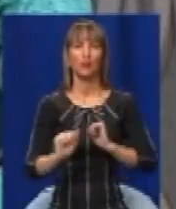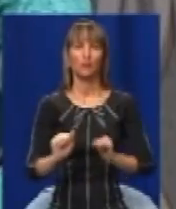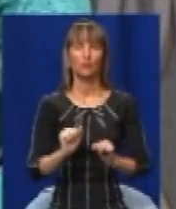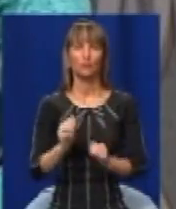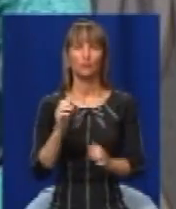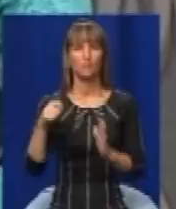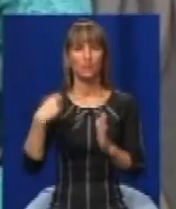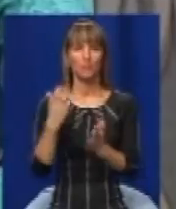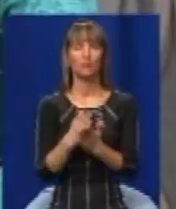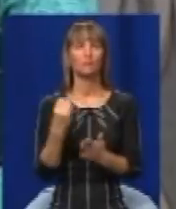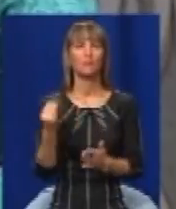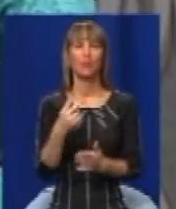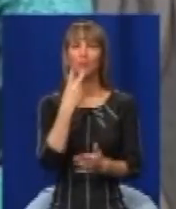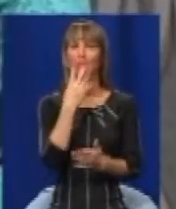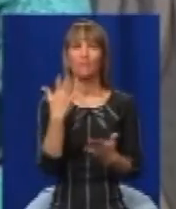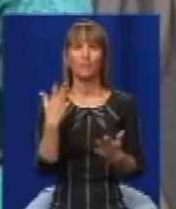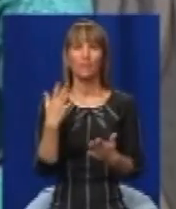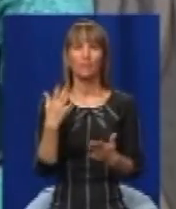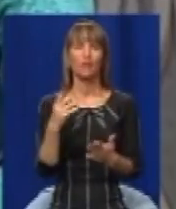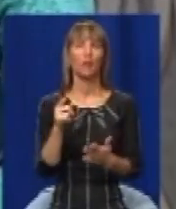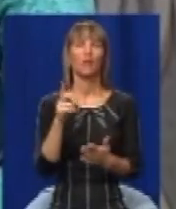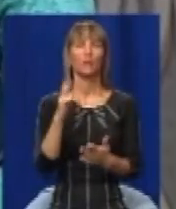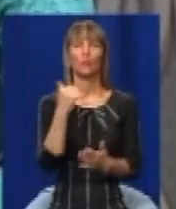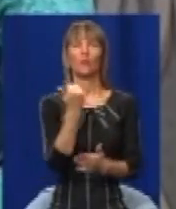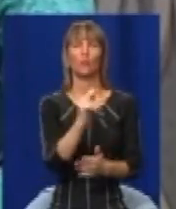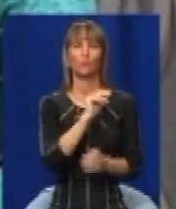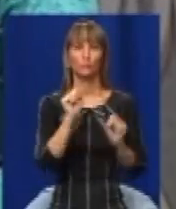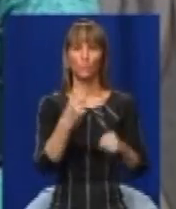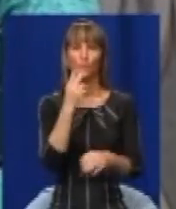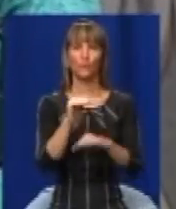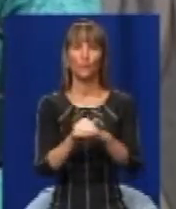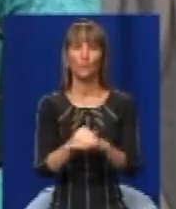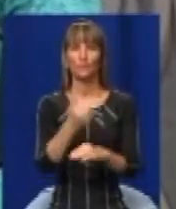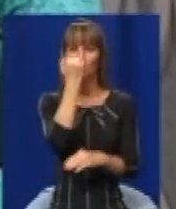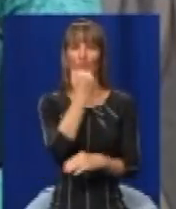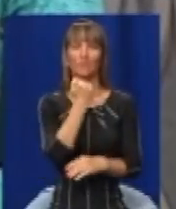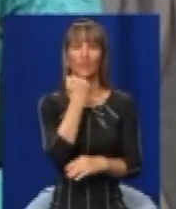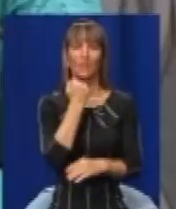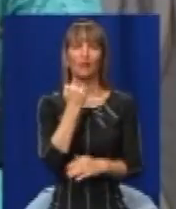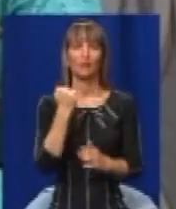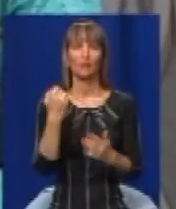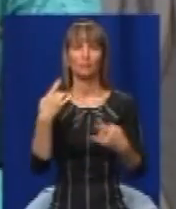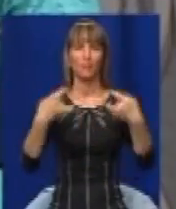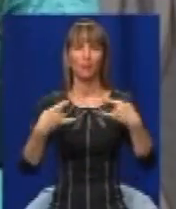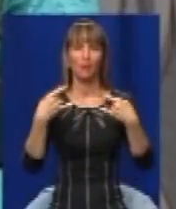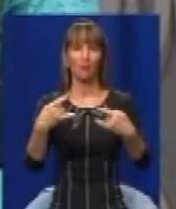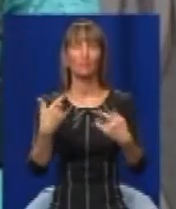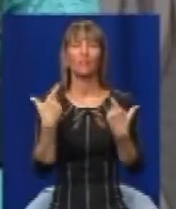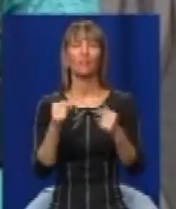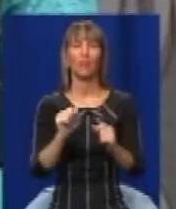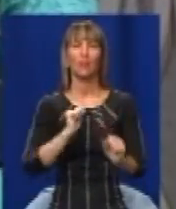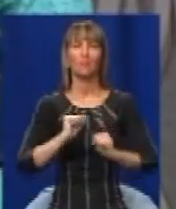досить цікавою. Хоч його не видно в кадрі, а проте його роботу можна помітити завдяки, власне, екрану. Так? Де